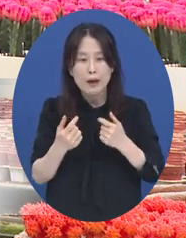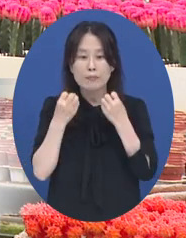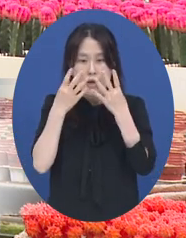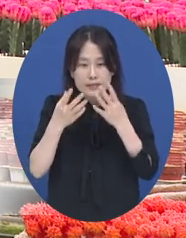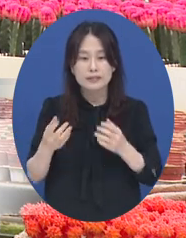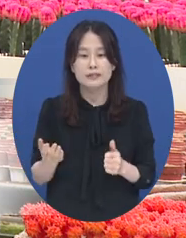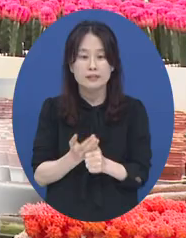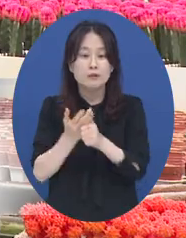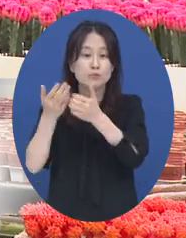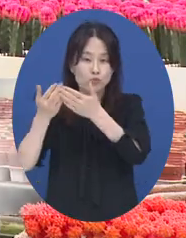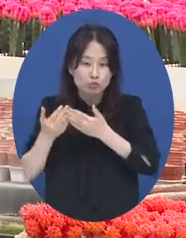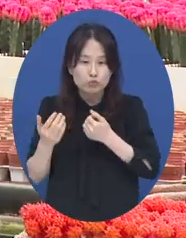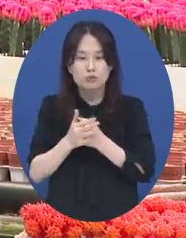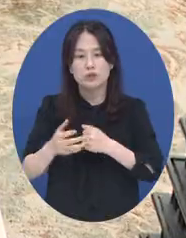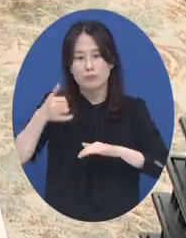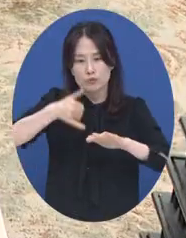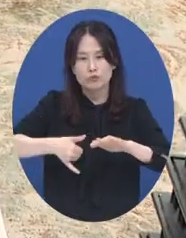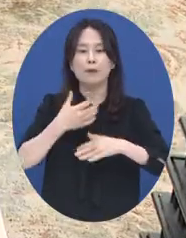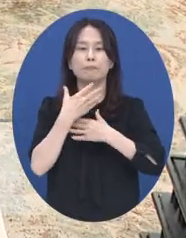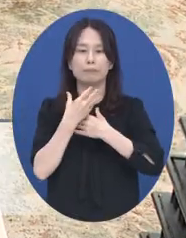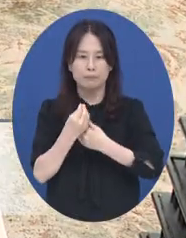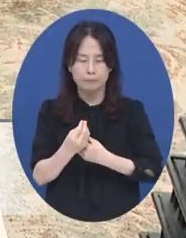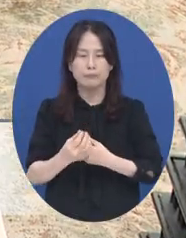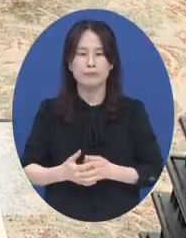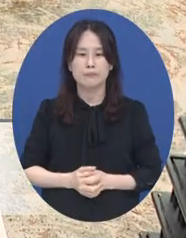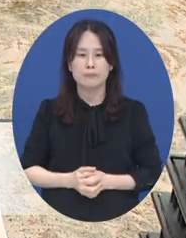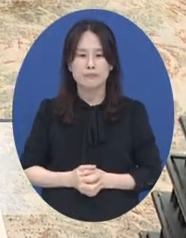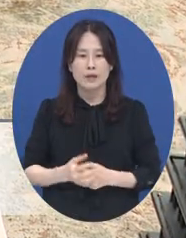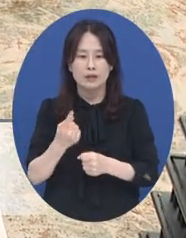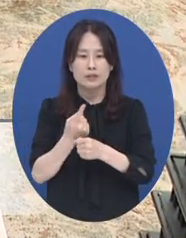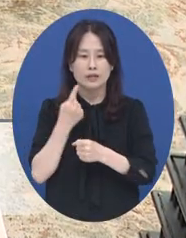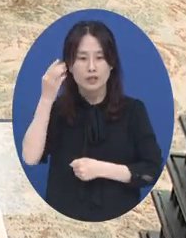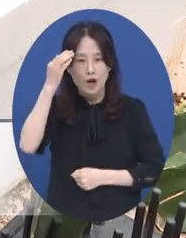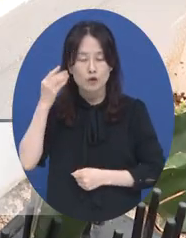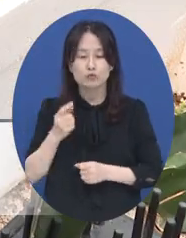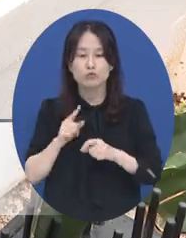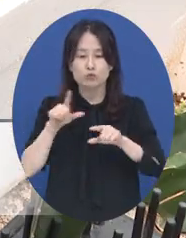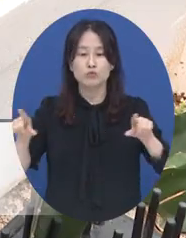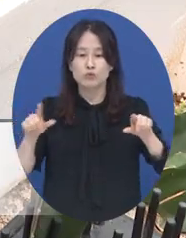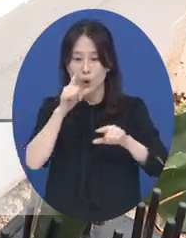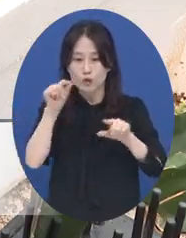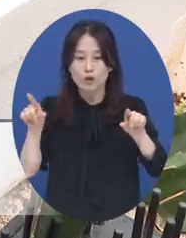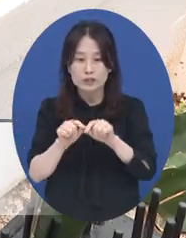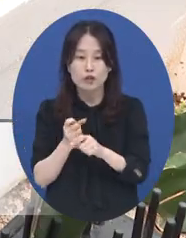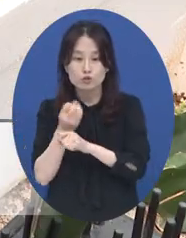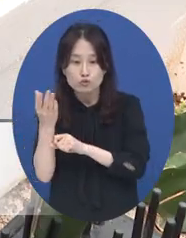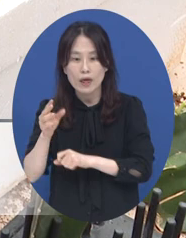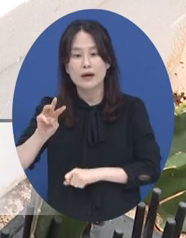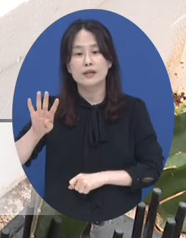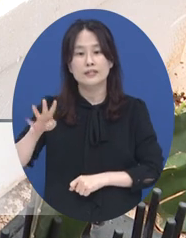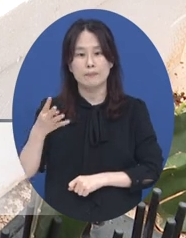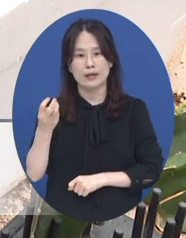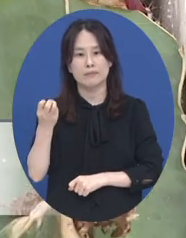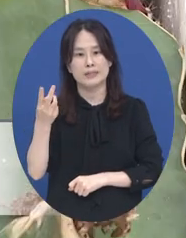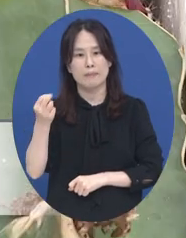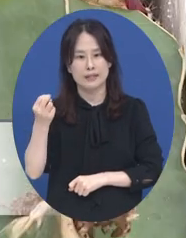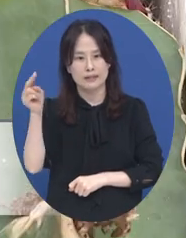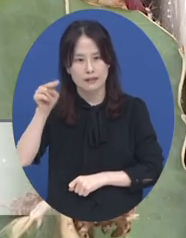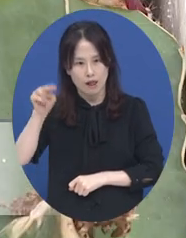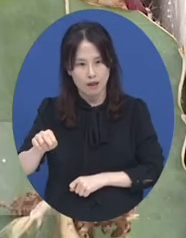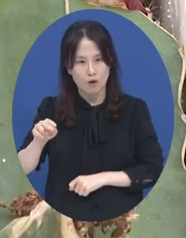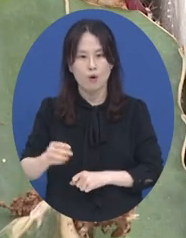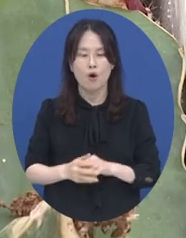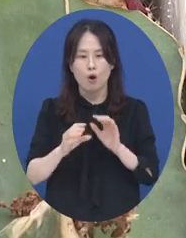때문에 농사 지키고 아주 편합니다 신 안에 우리나라 살인자 수출액은 살을 32만 달러 코로나 상황에도 수출은